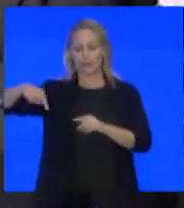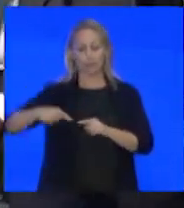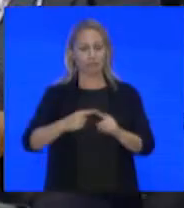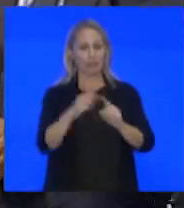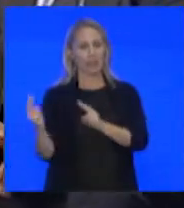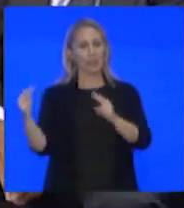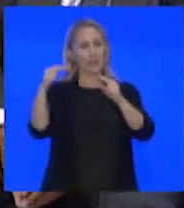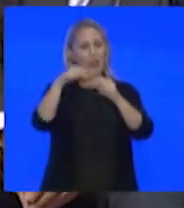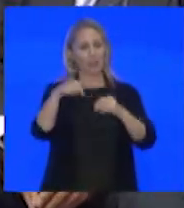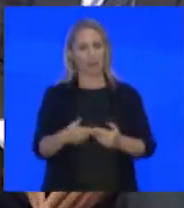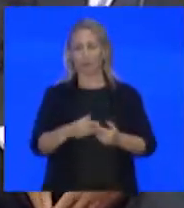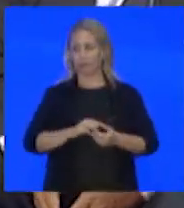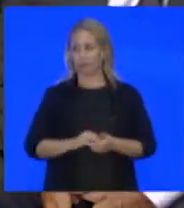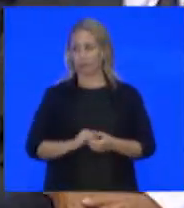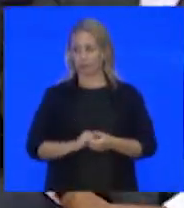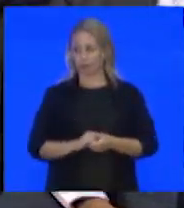Ευρώπης.